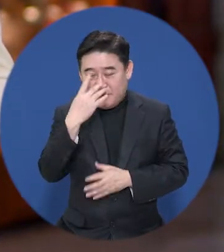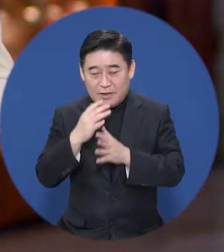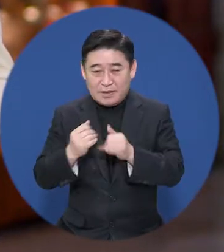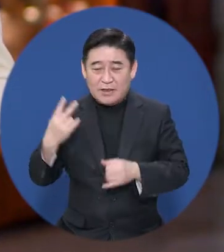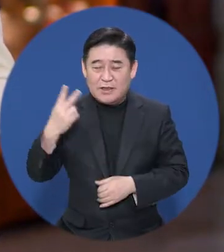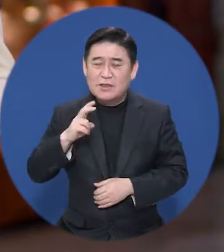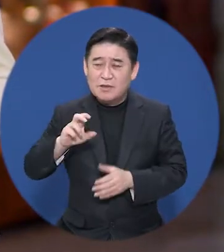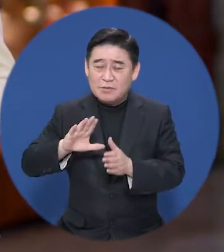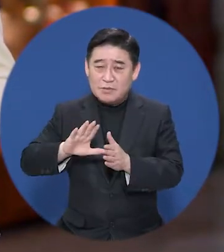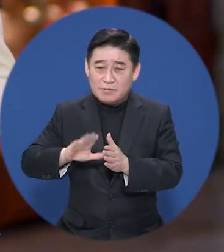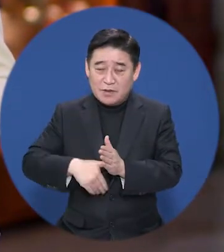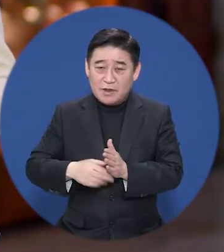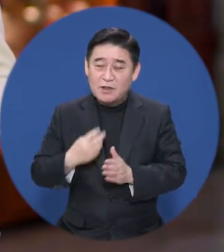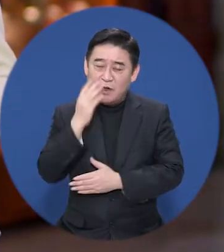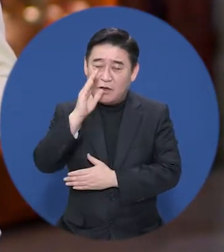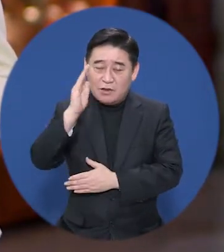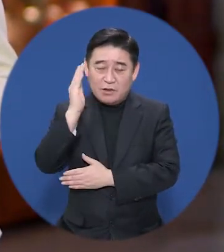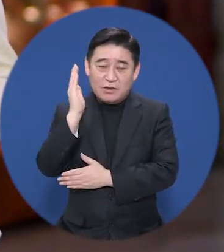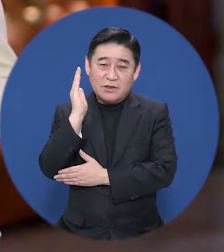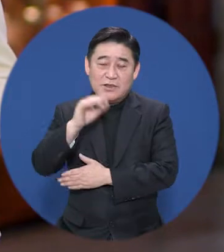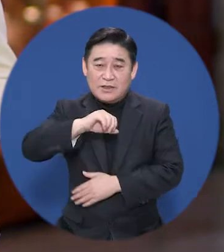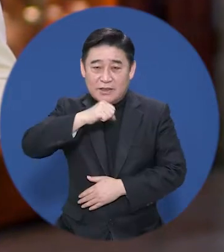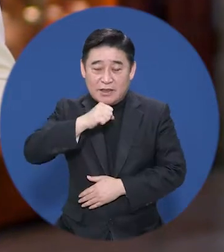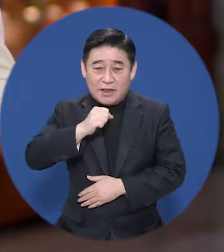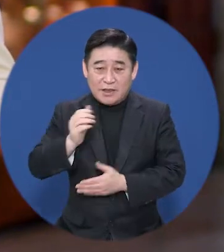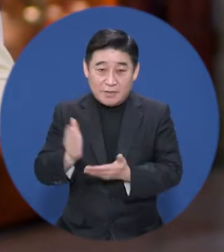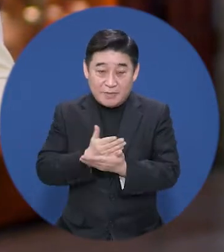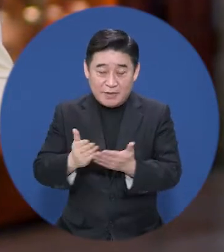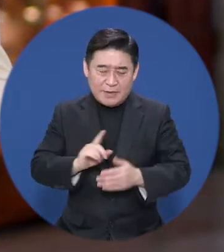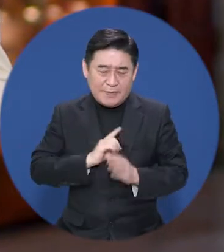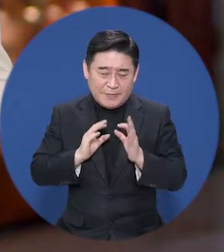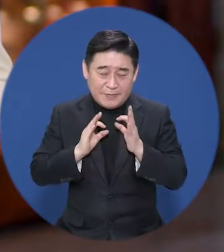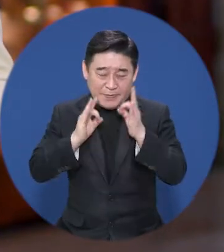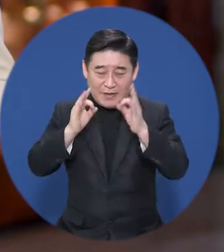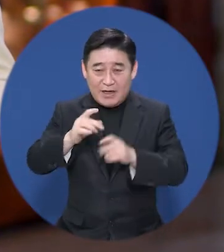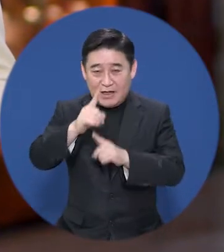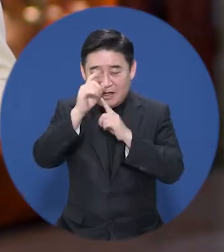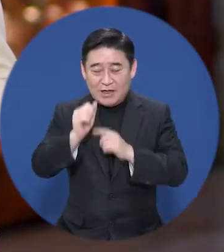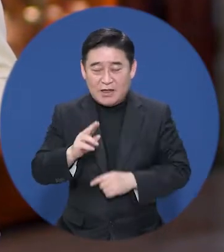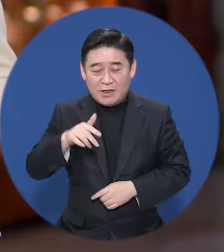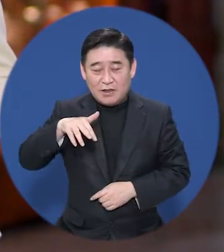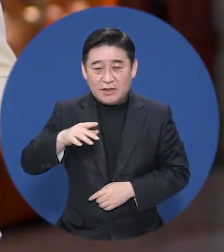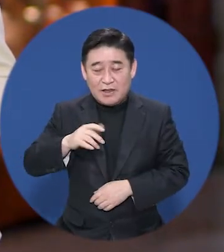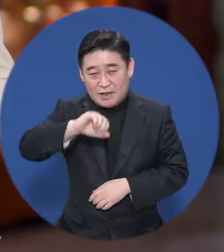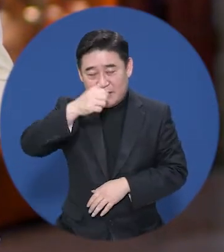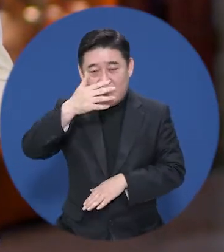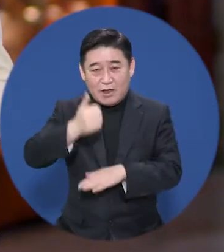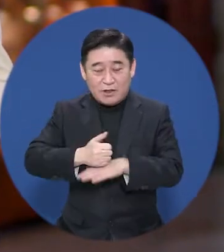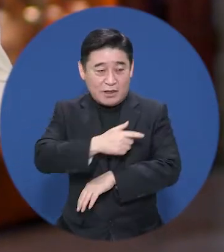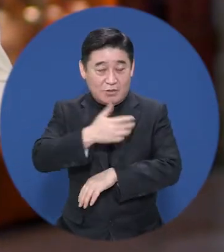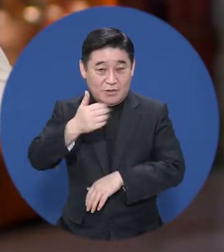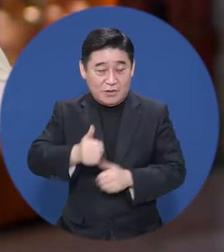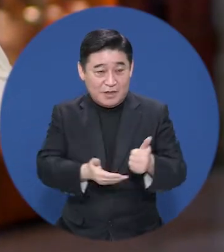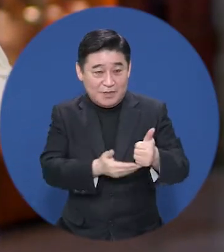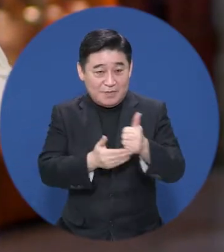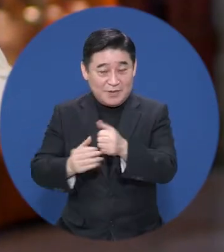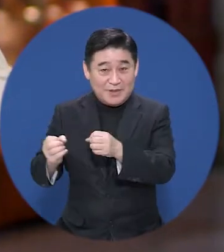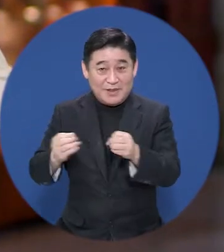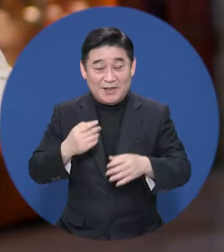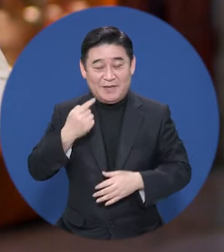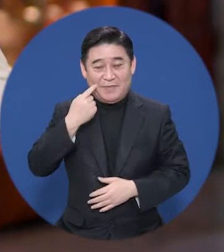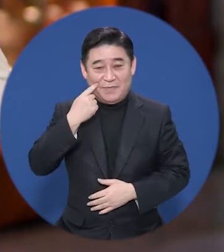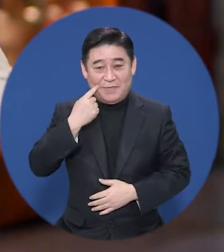2020년 서울 예산을 합리적으로 배분하는 데 최선을 다하신 이현찬 예산결산위원장 모시고 이야기